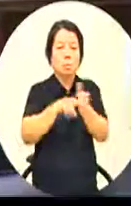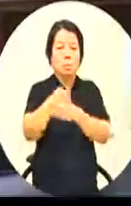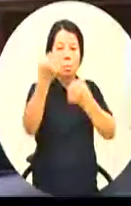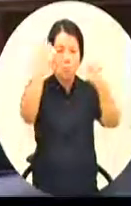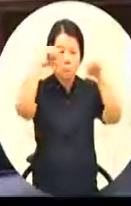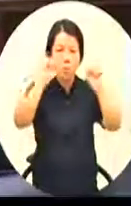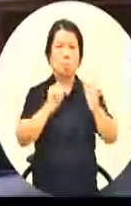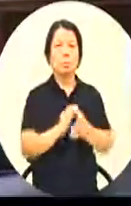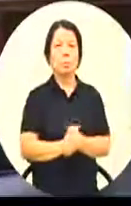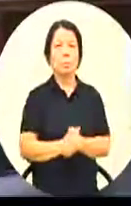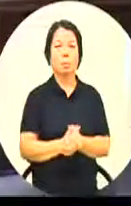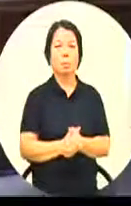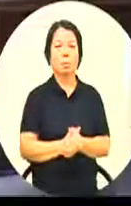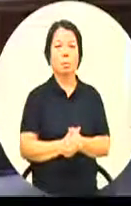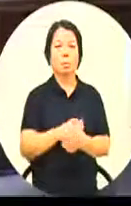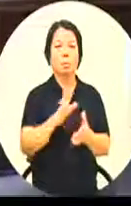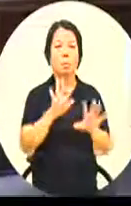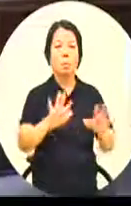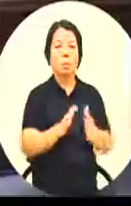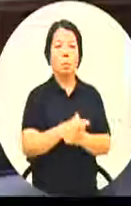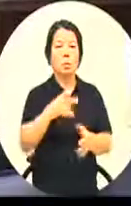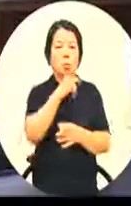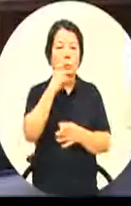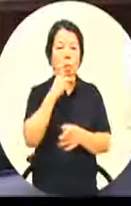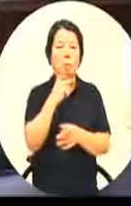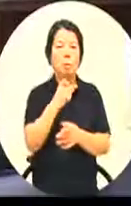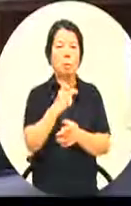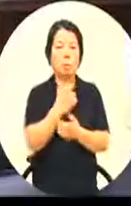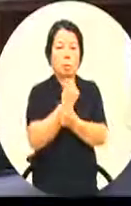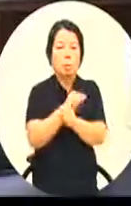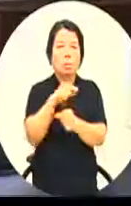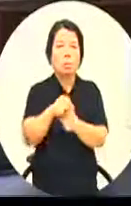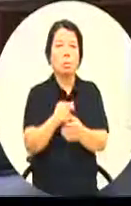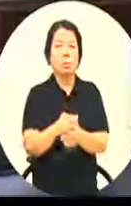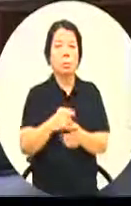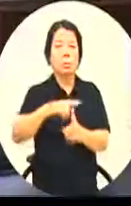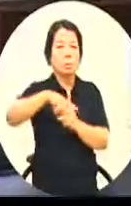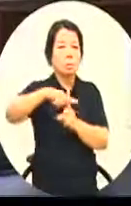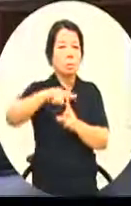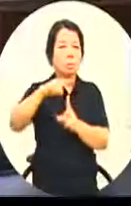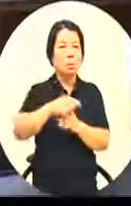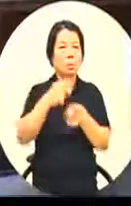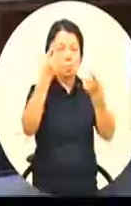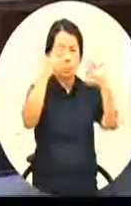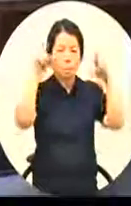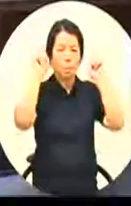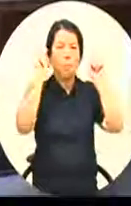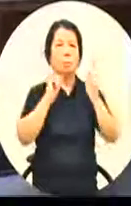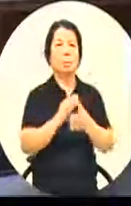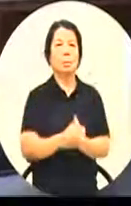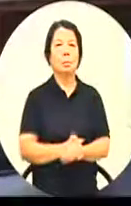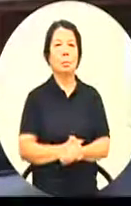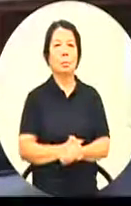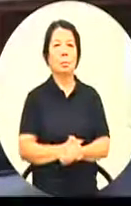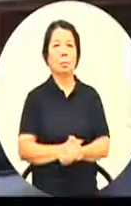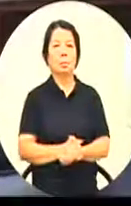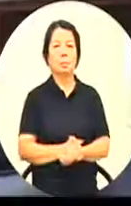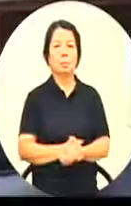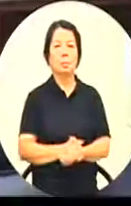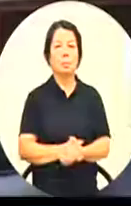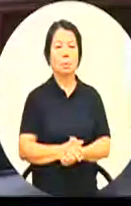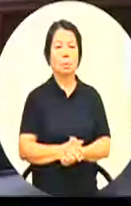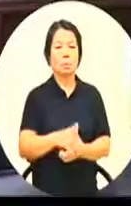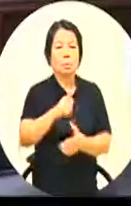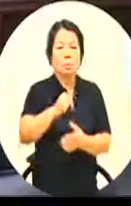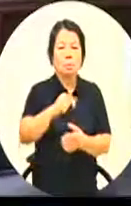者是有经过英检一定程度的大学毕业的师资很好